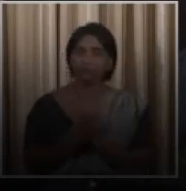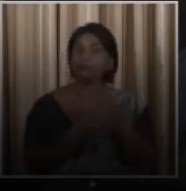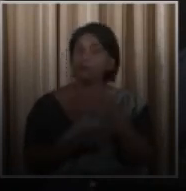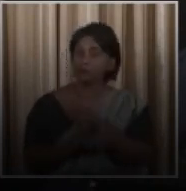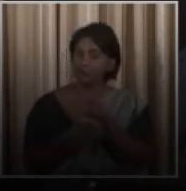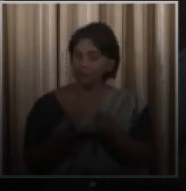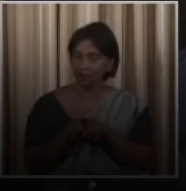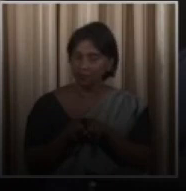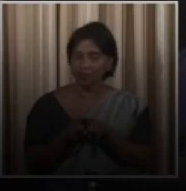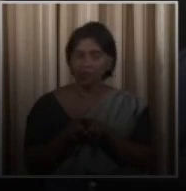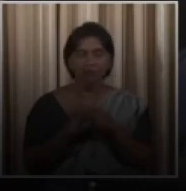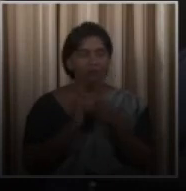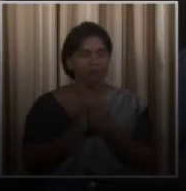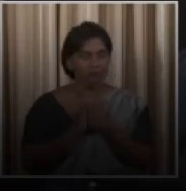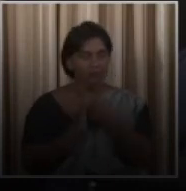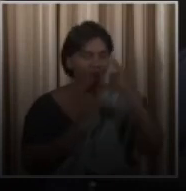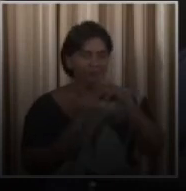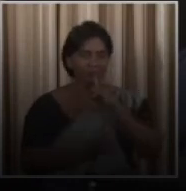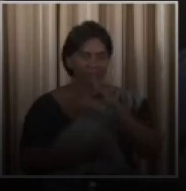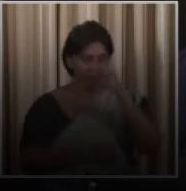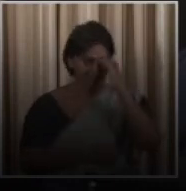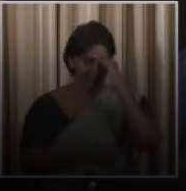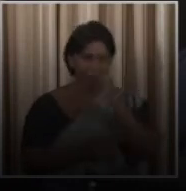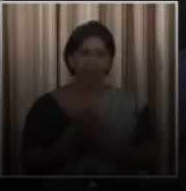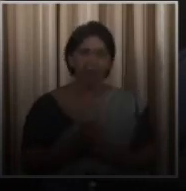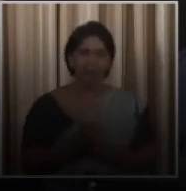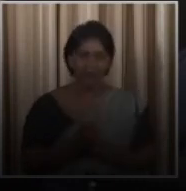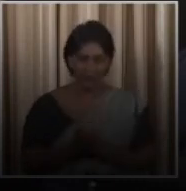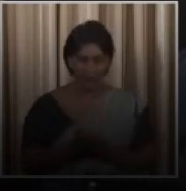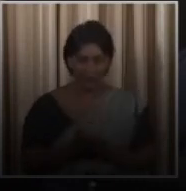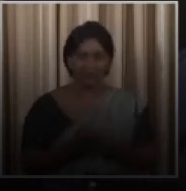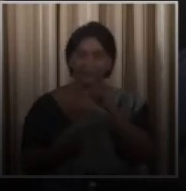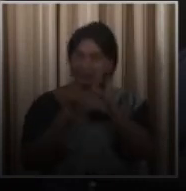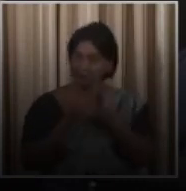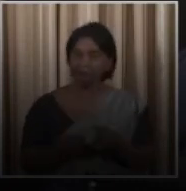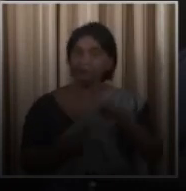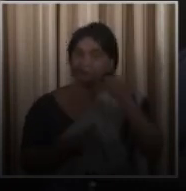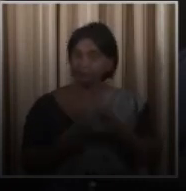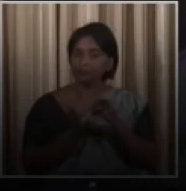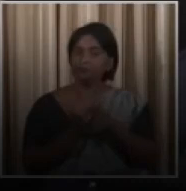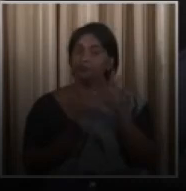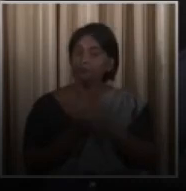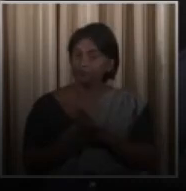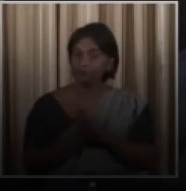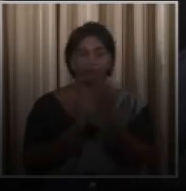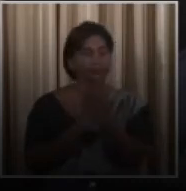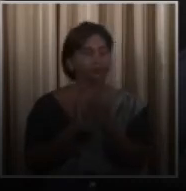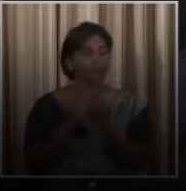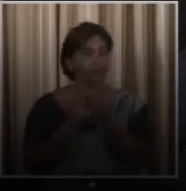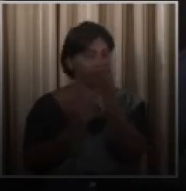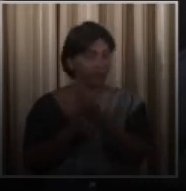එතකොට ගරු නියෝජ්‍ය කතානායක තුමනි දැන් එහෙම නියමයක් නාම යෝජනා